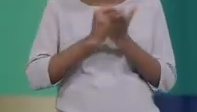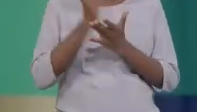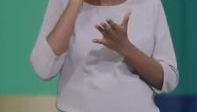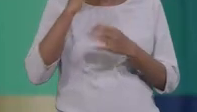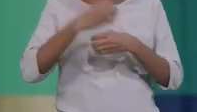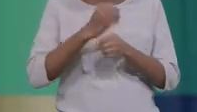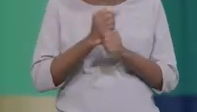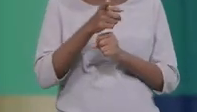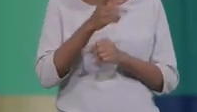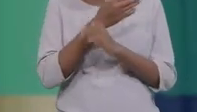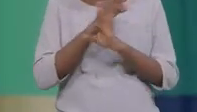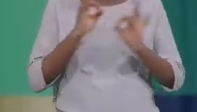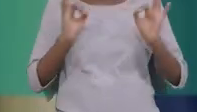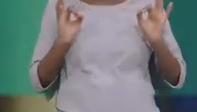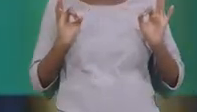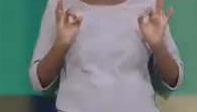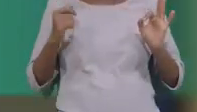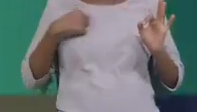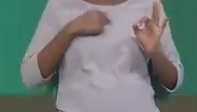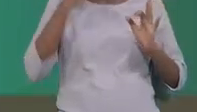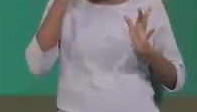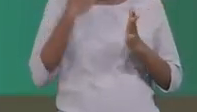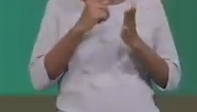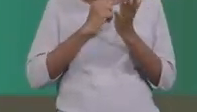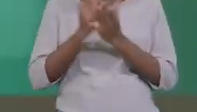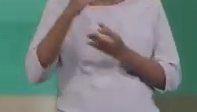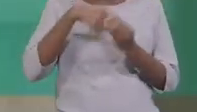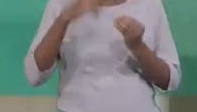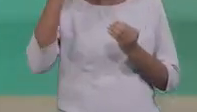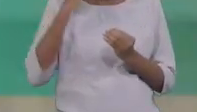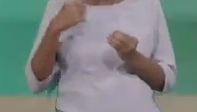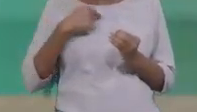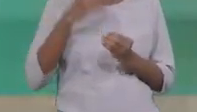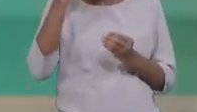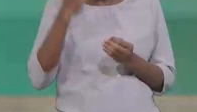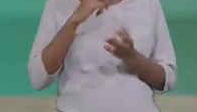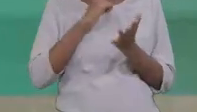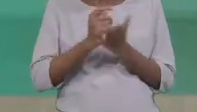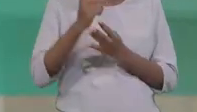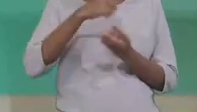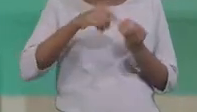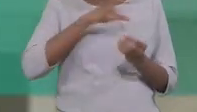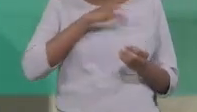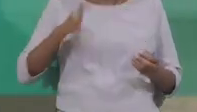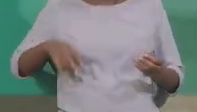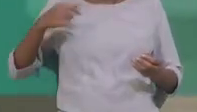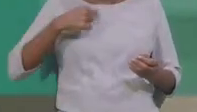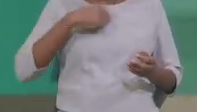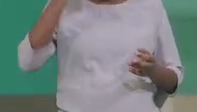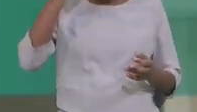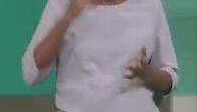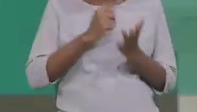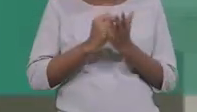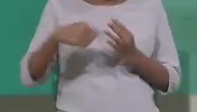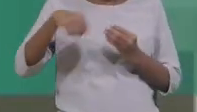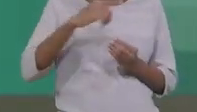vérité vous affranchira. Nous connaissons la vérité sur Dieu, nous connaissons la vérité sur Christ, nous connaissons la